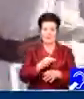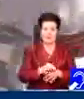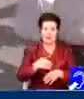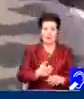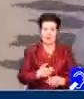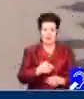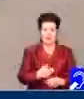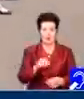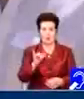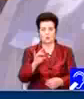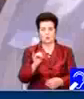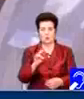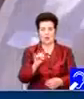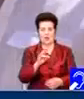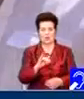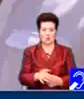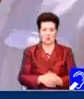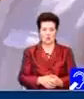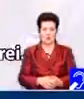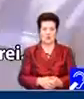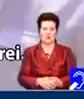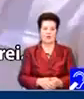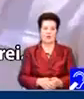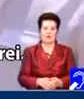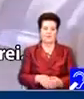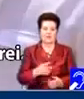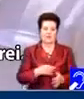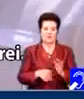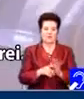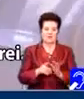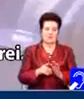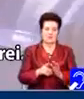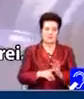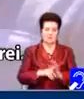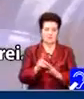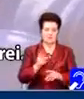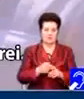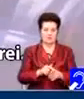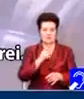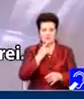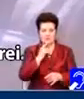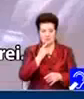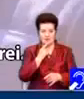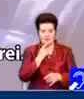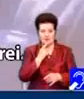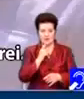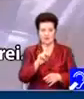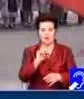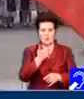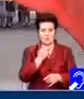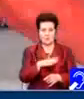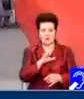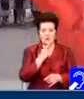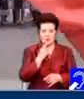regretatului coregraf Ion Ungureanu. Я помню, как начиналось это. Поначалу, ну, было трудновато, годы были